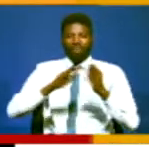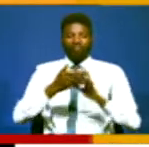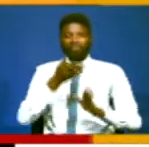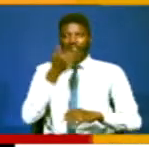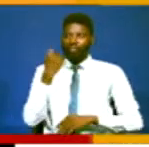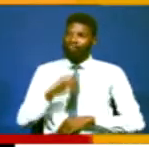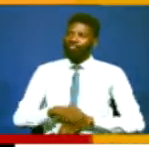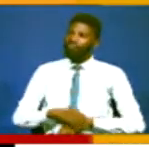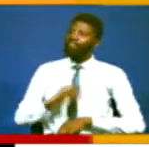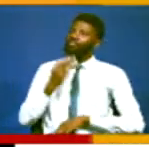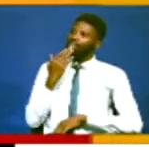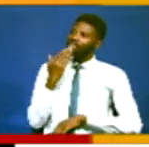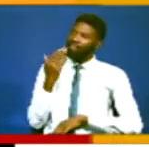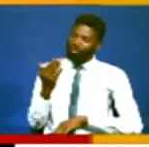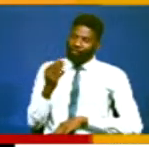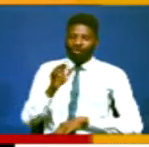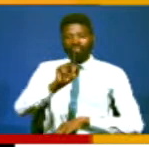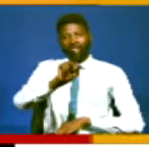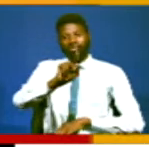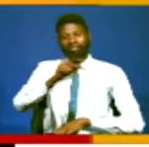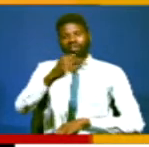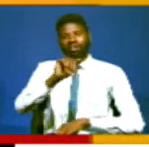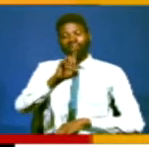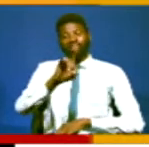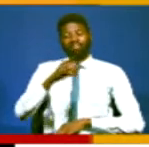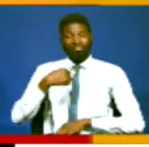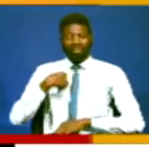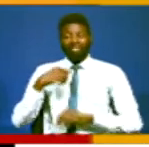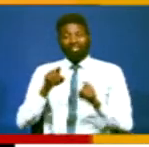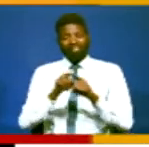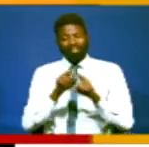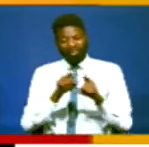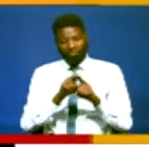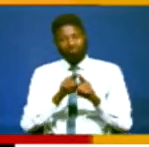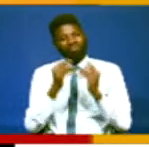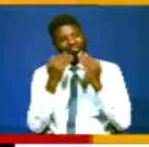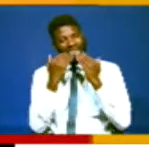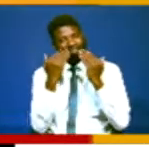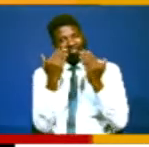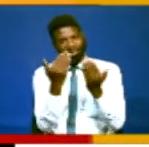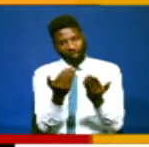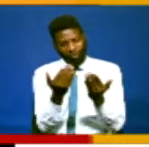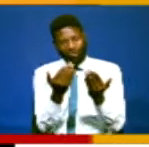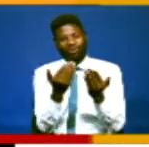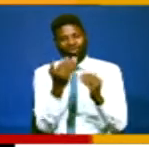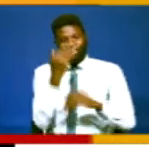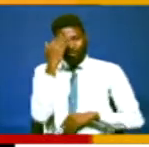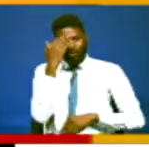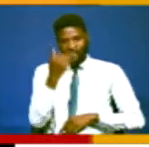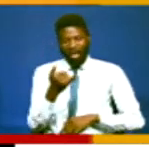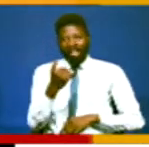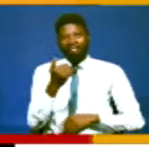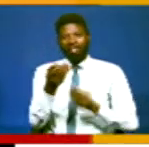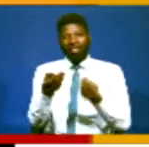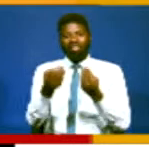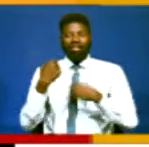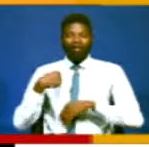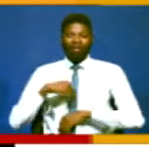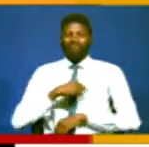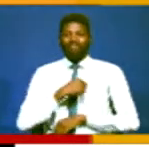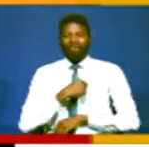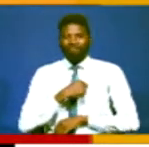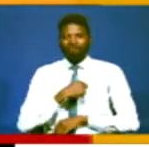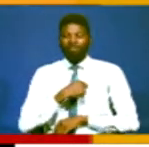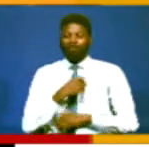nijiunge na ndugu Jasper kuweza kupongeza na kutoa shukrani kwa kuweza kutupatia mwaliko ili kuweza